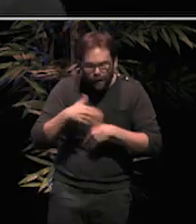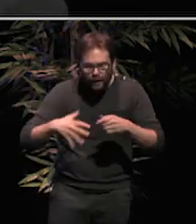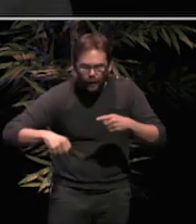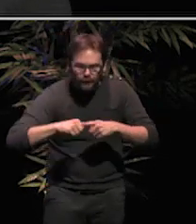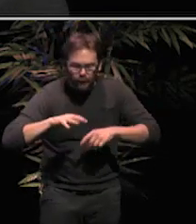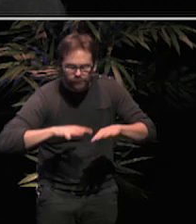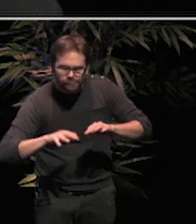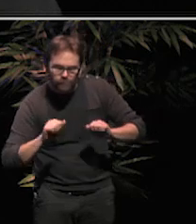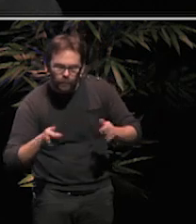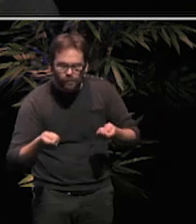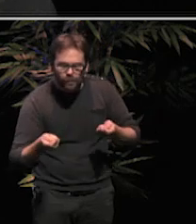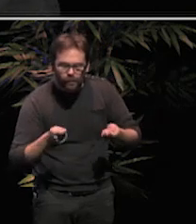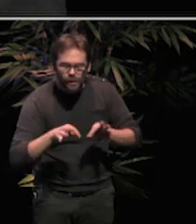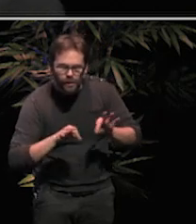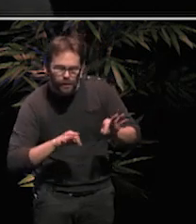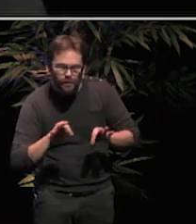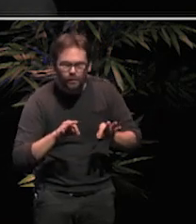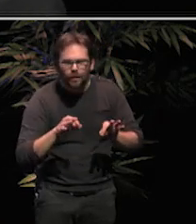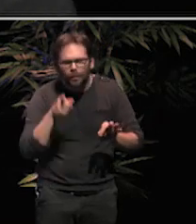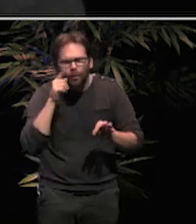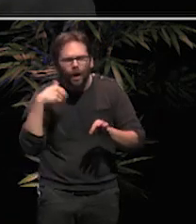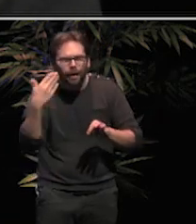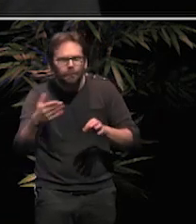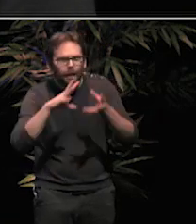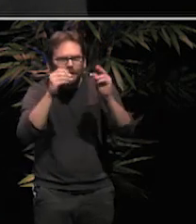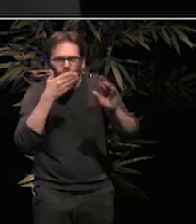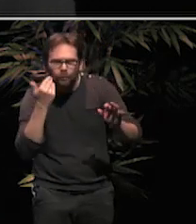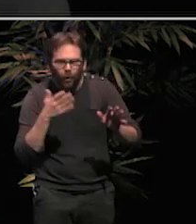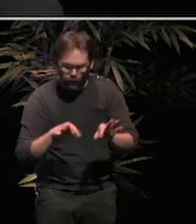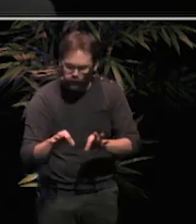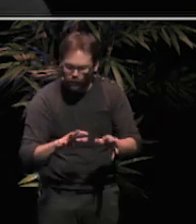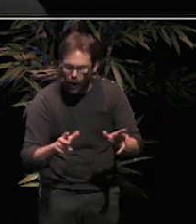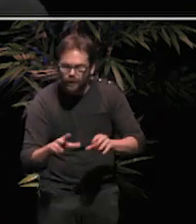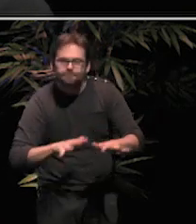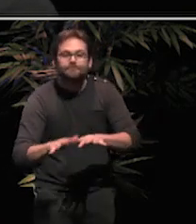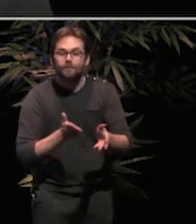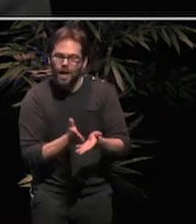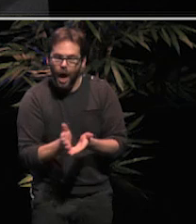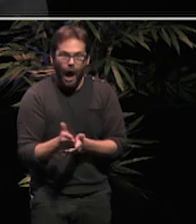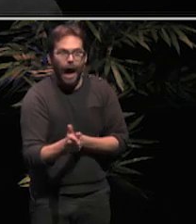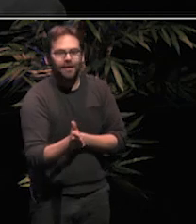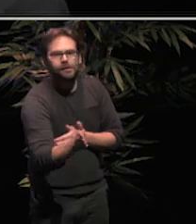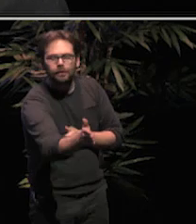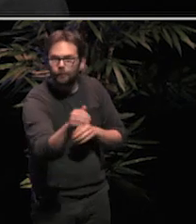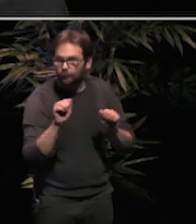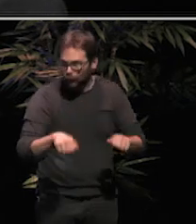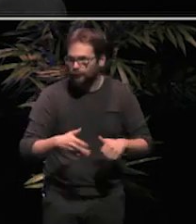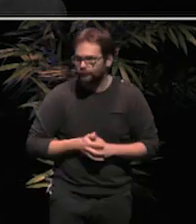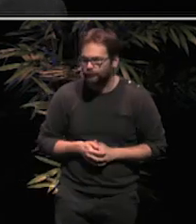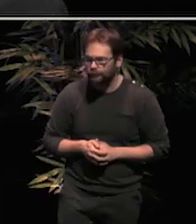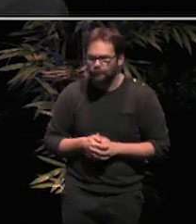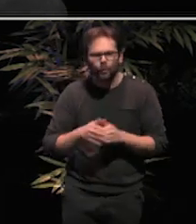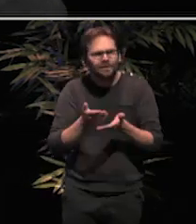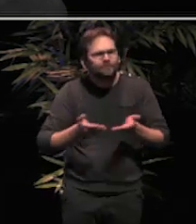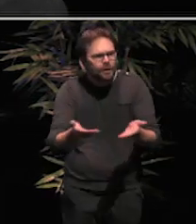récupérer. Parce que la météo va évoluer et autres quoi. Donc c'est avoir une vision aussi